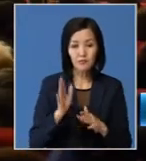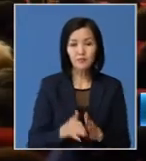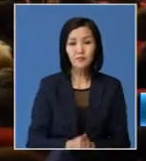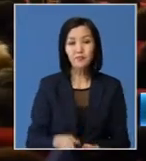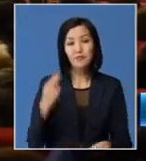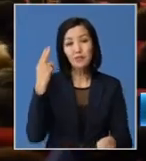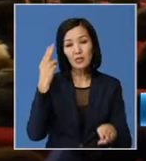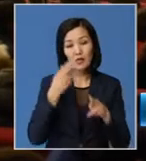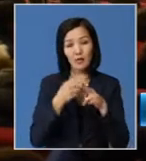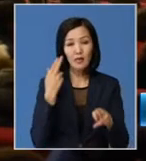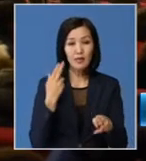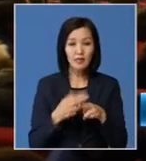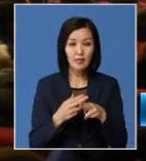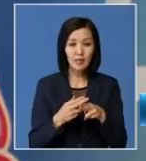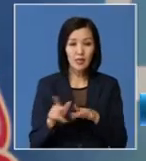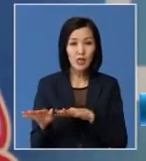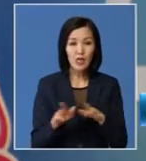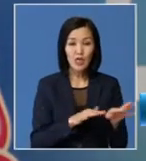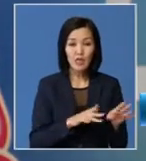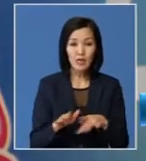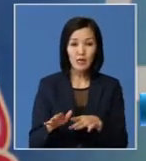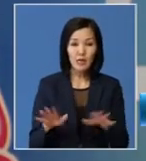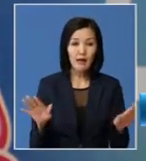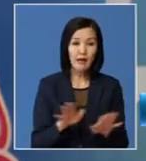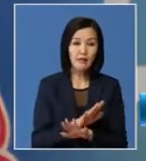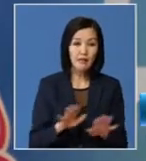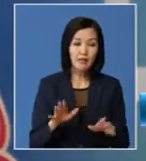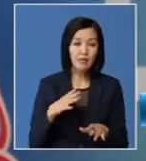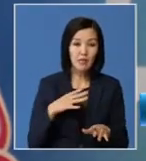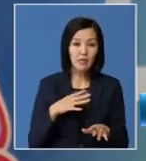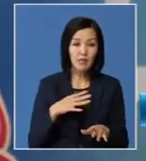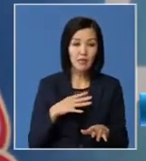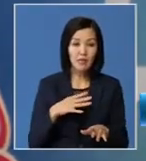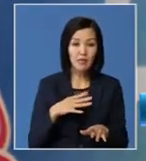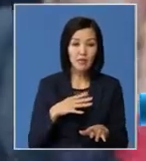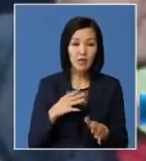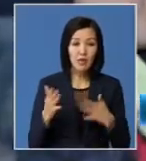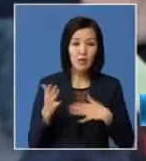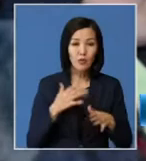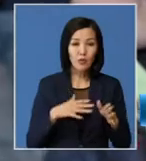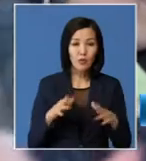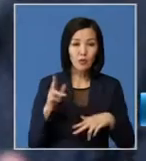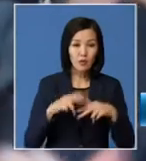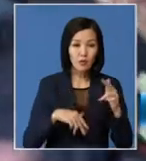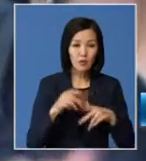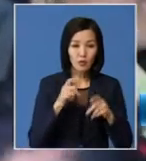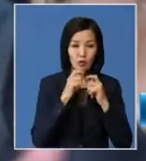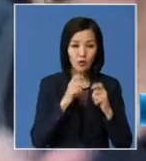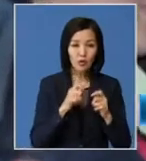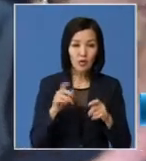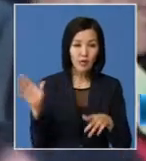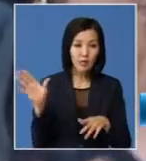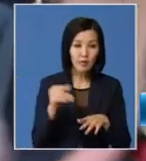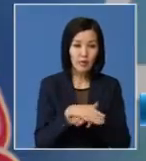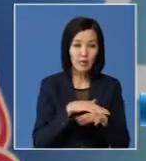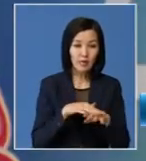буынды марқайтып, жастарға жалын берген шарада дәстүрлі әндер де шырқалды. Көпшілікке көтеріңкі көңіл күй сыйлаған бұл концерттен ел жұрт